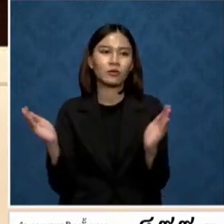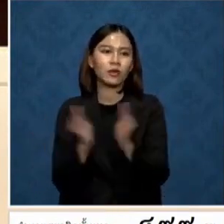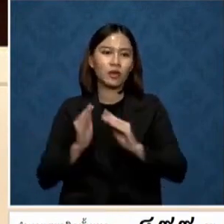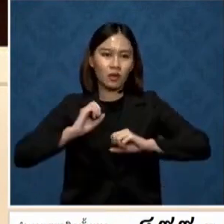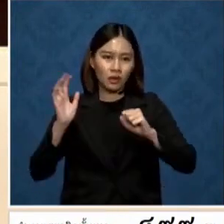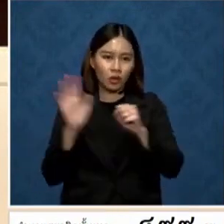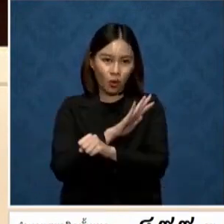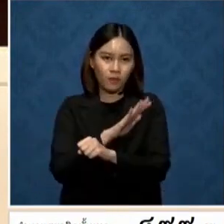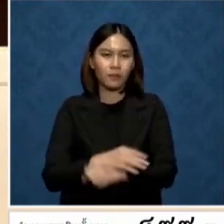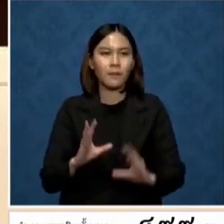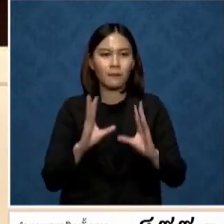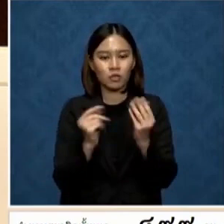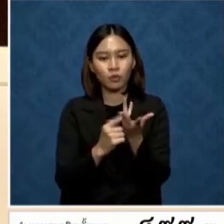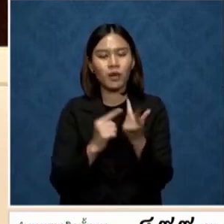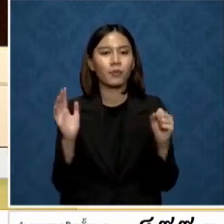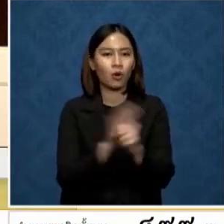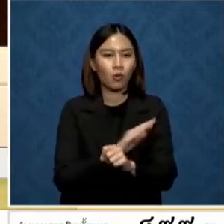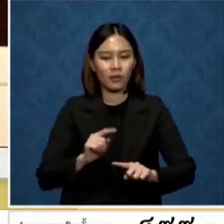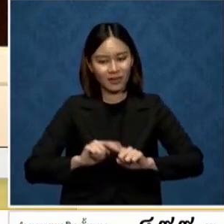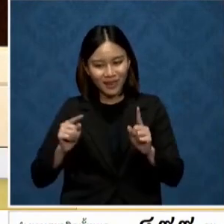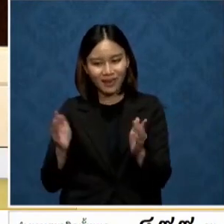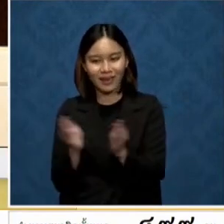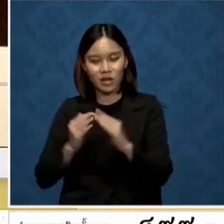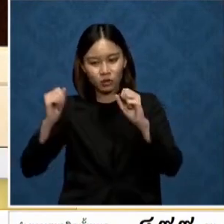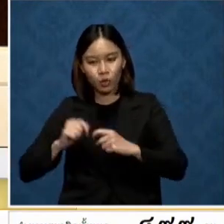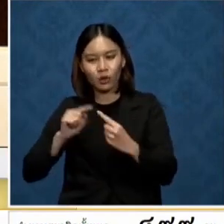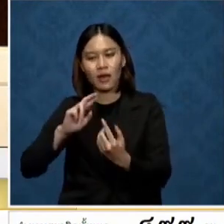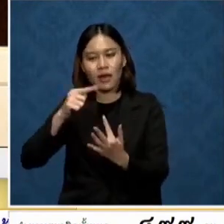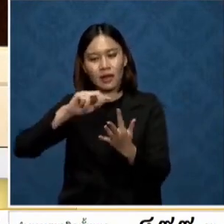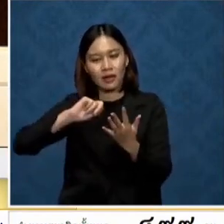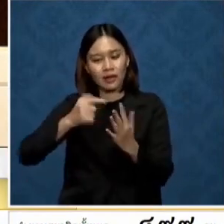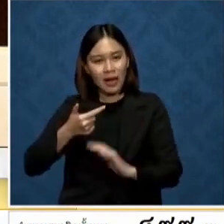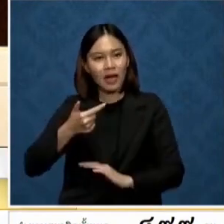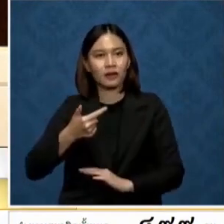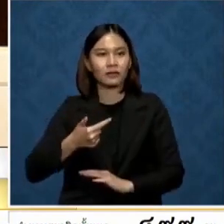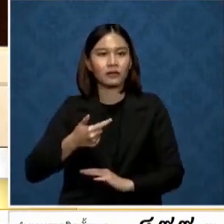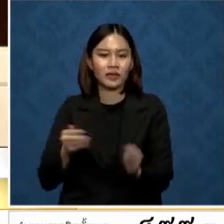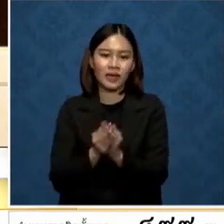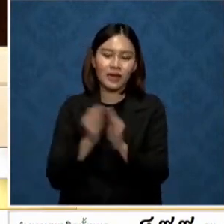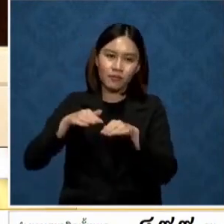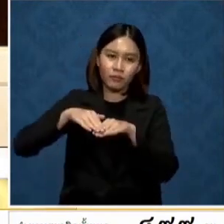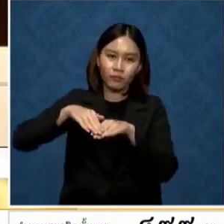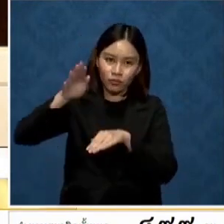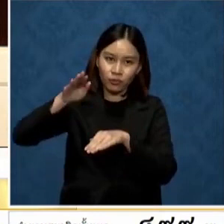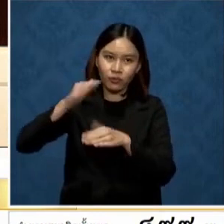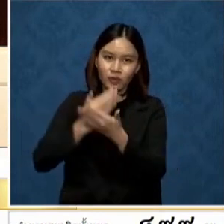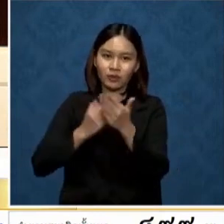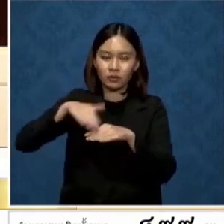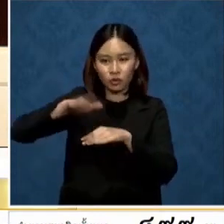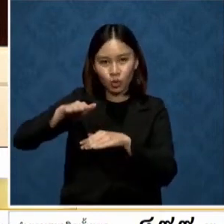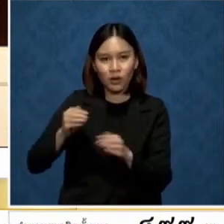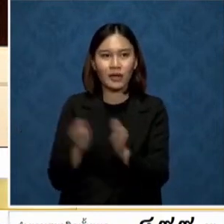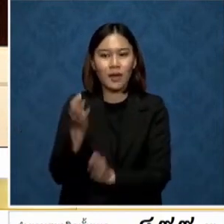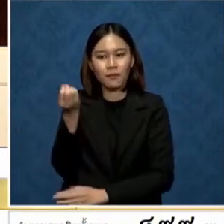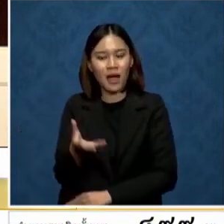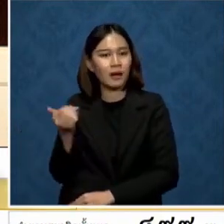ครับองค์ประชุมครบครับแต่ว่าการลงมติเพื่อให้ร่างพระราชบัญญัติผ่านต้องอาศัยเสียงเกินกึ่งหนึ่งครับไม่สามารถใช้แค่เสียง